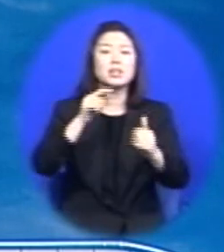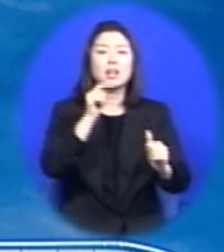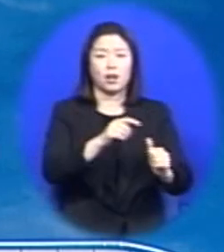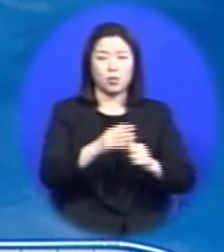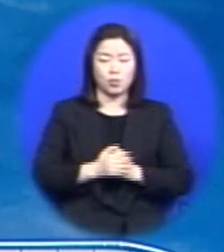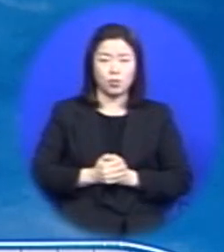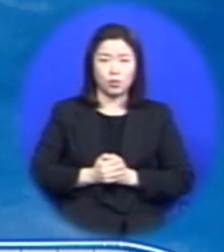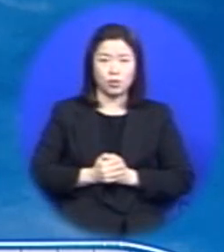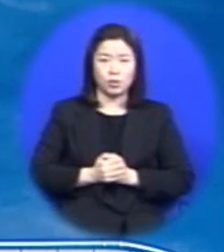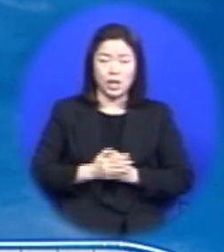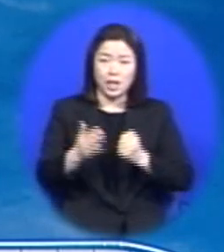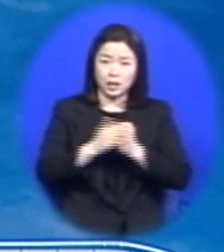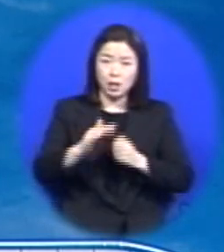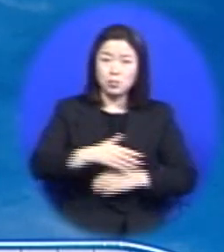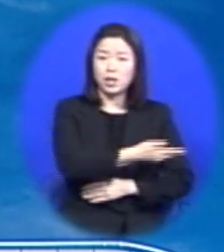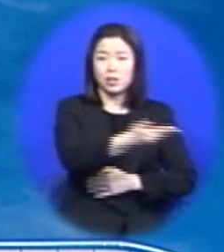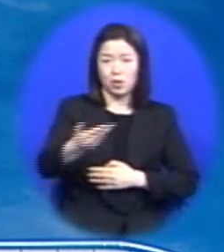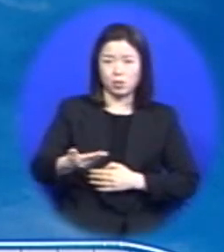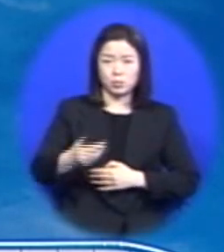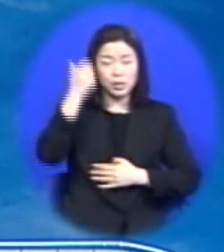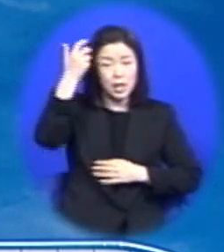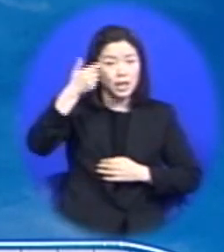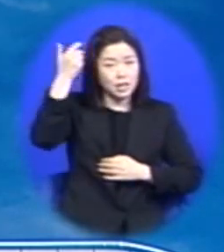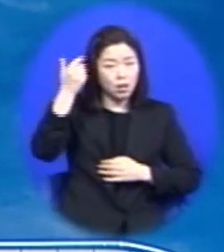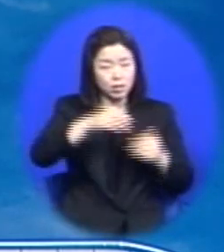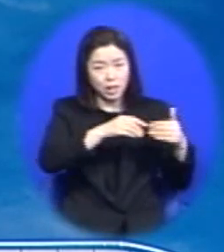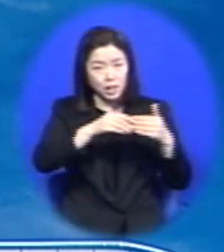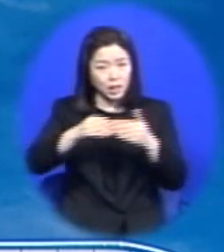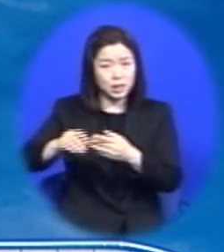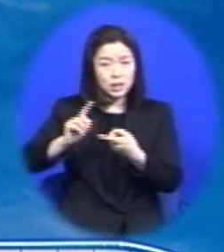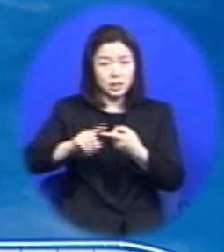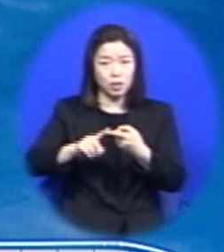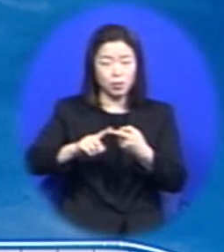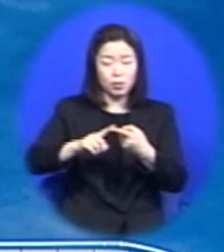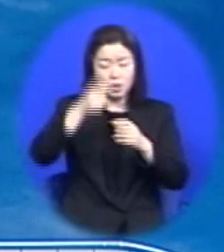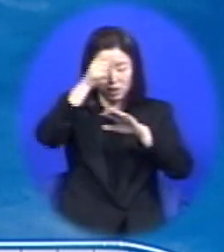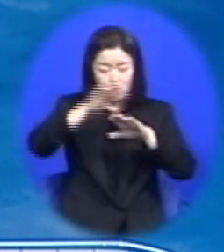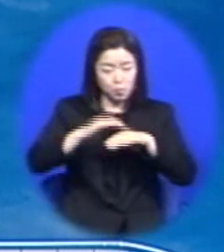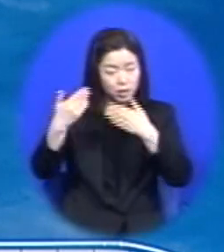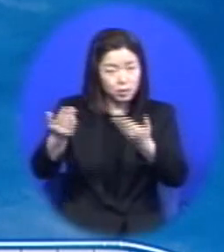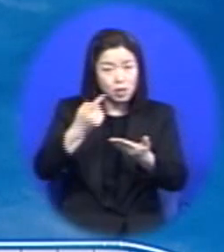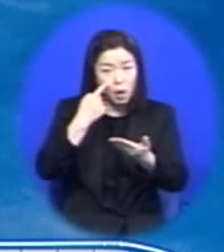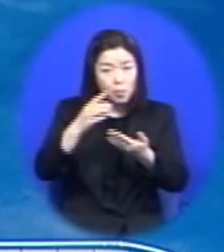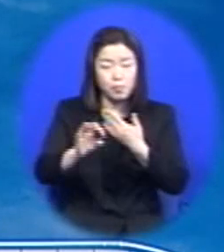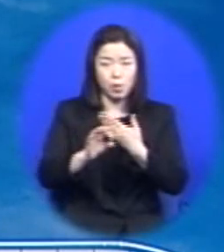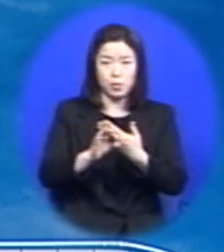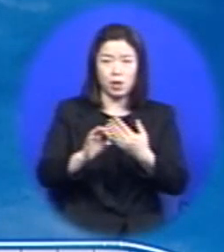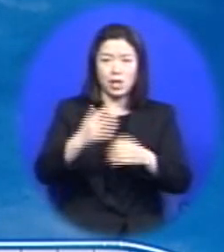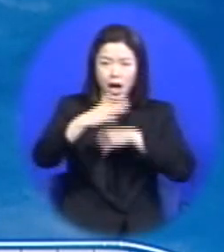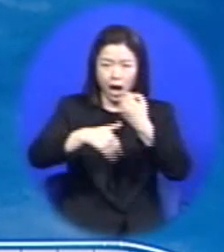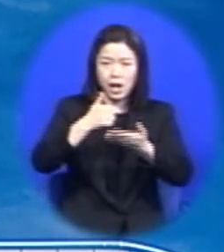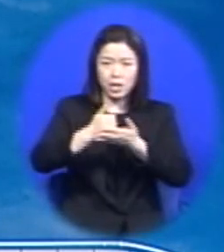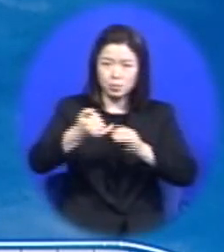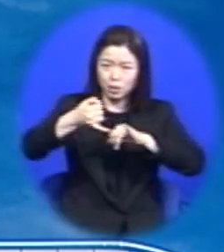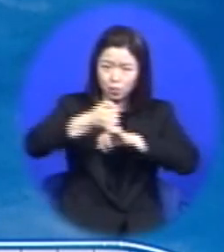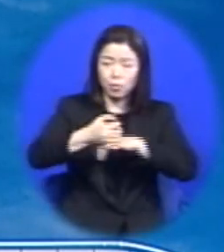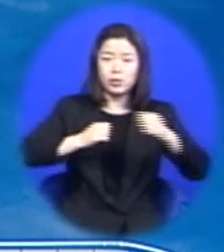그러므로 여러분 영이 이끄시는 대로 예배를 드려보면요 하나님이 반드시 역사하시는